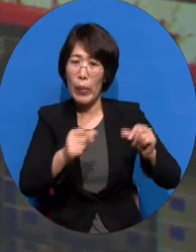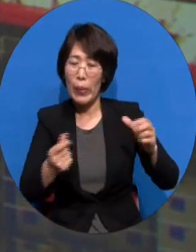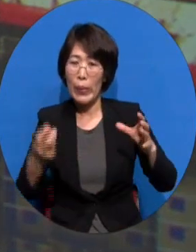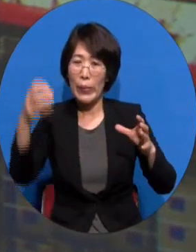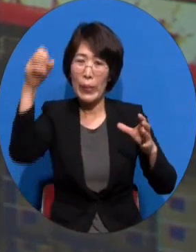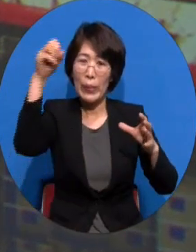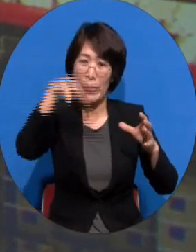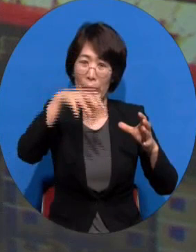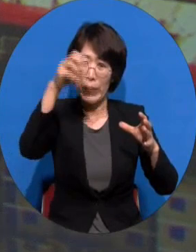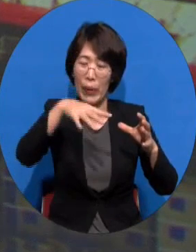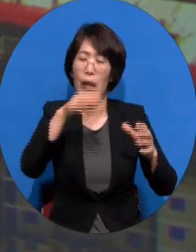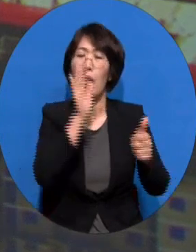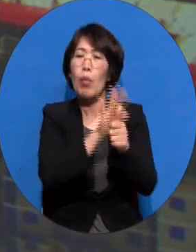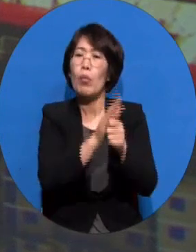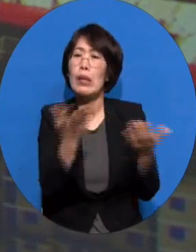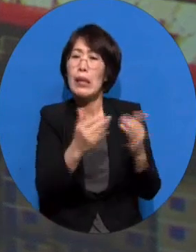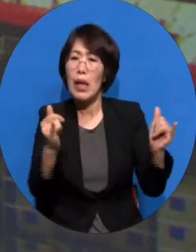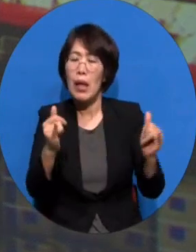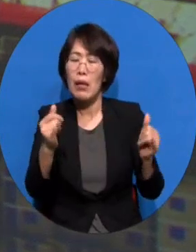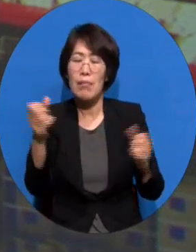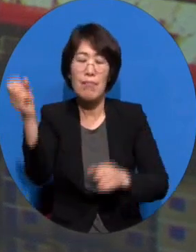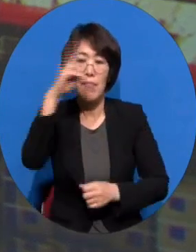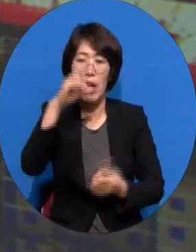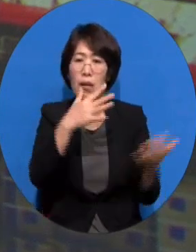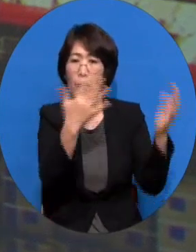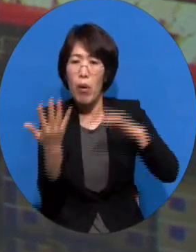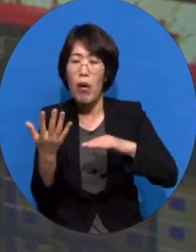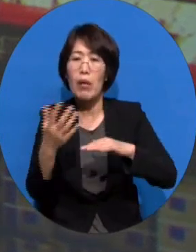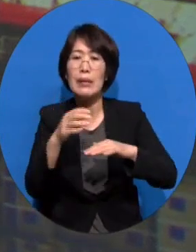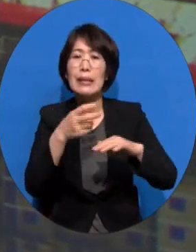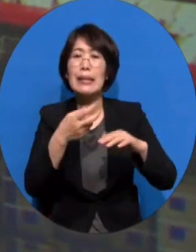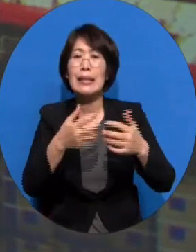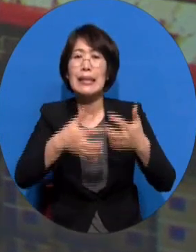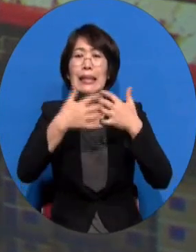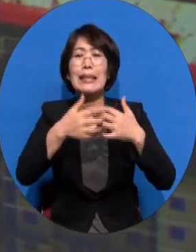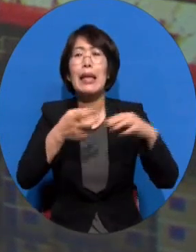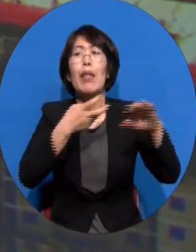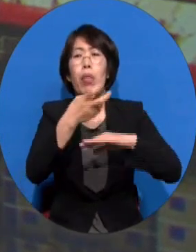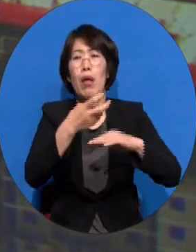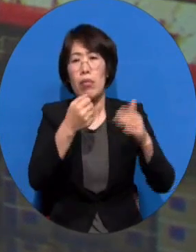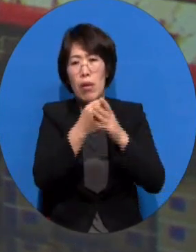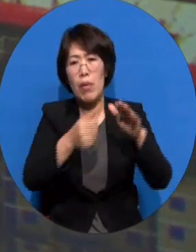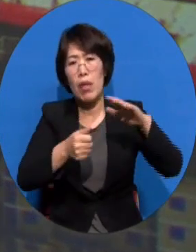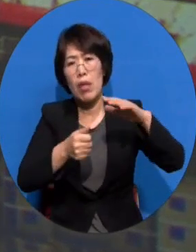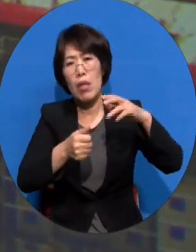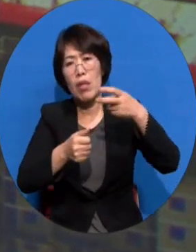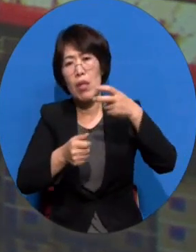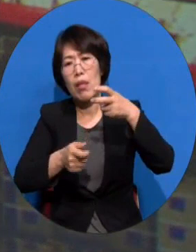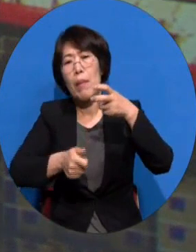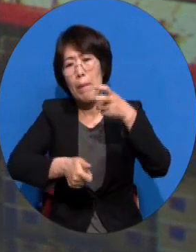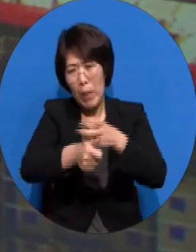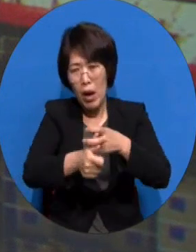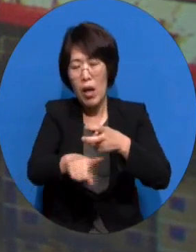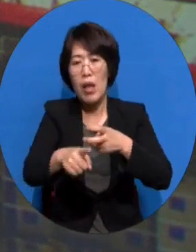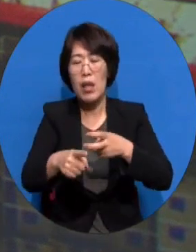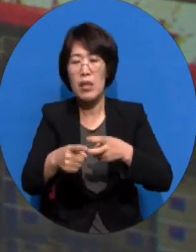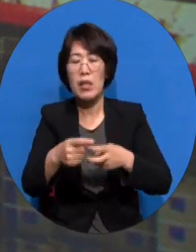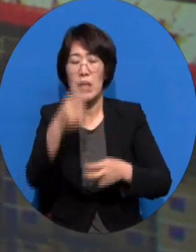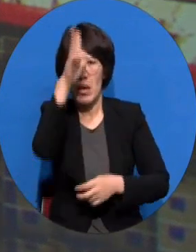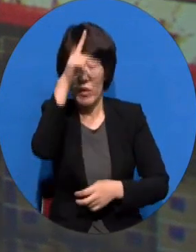돕던 이 노동자는 갑자기 넘어진 펌프카 작업할에 깔려 숨졌는데요. 경찰과